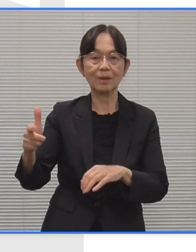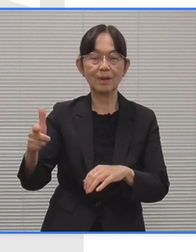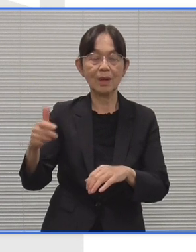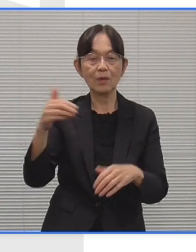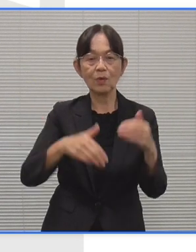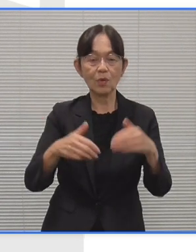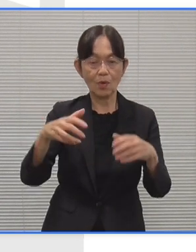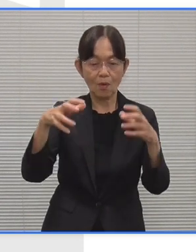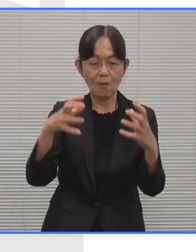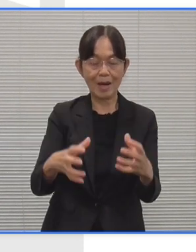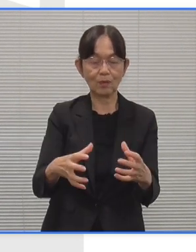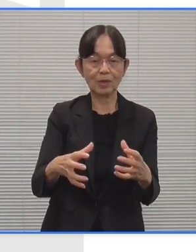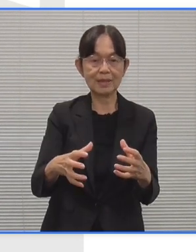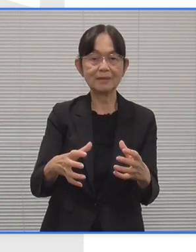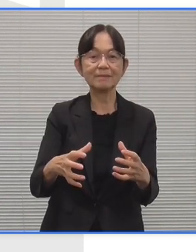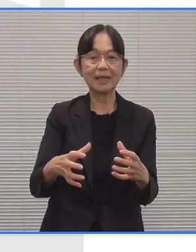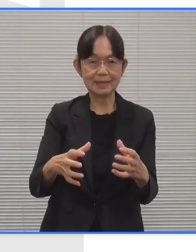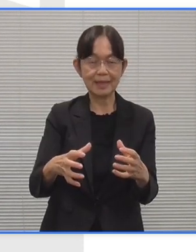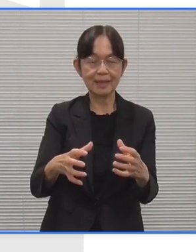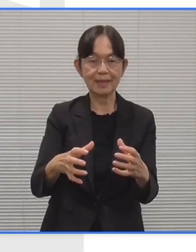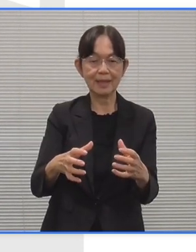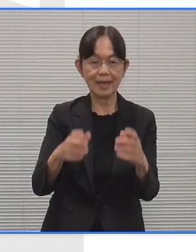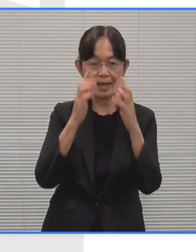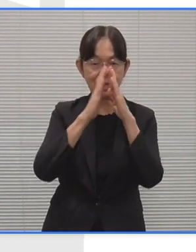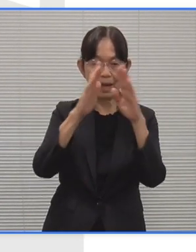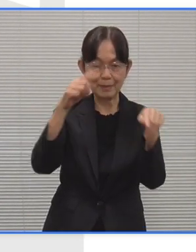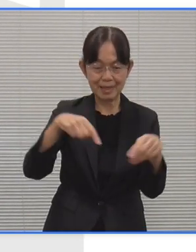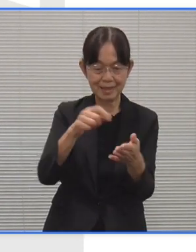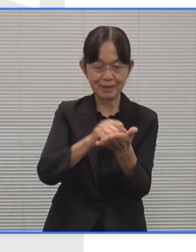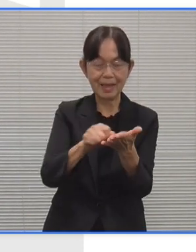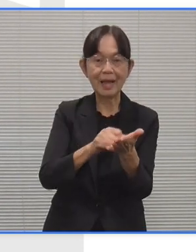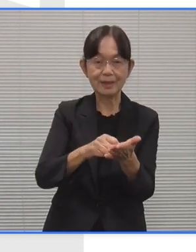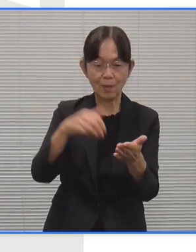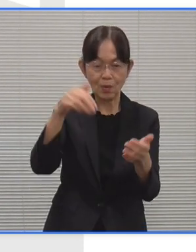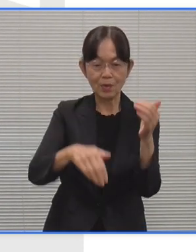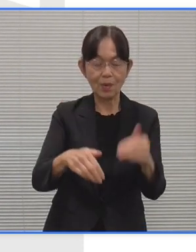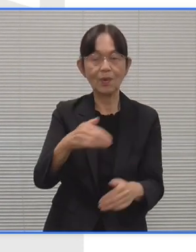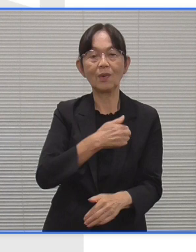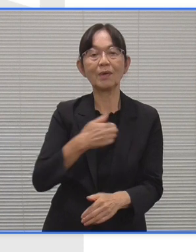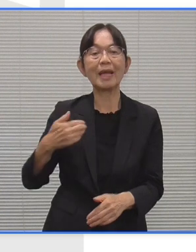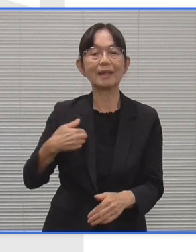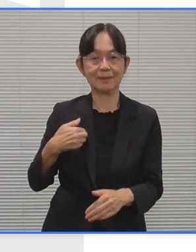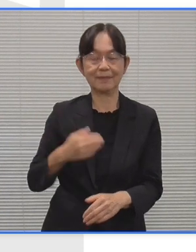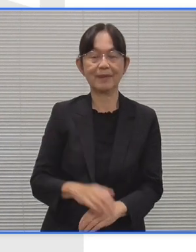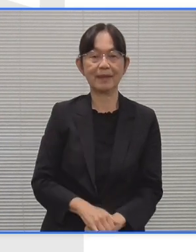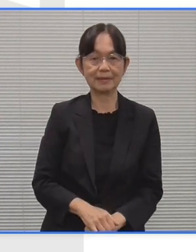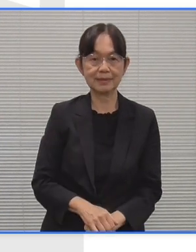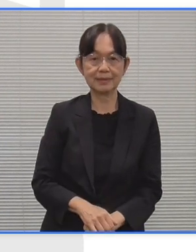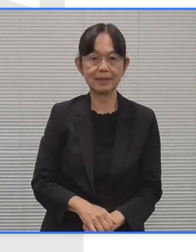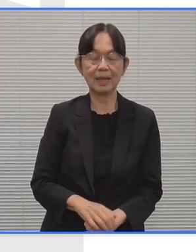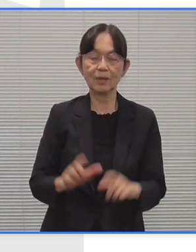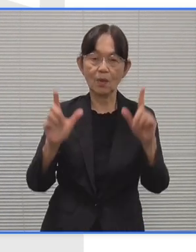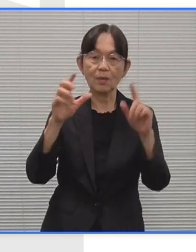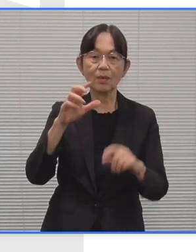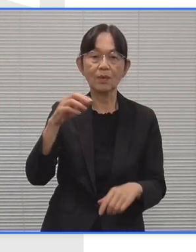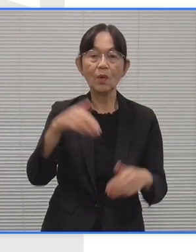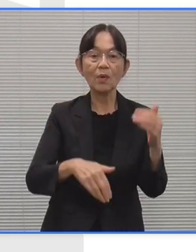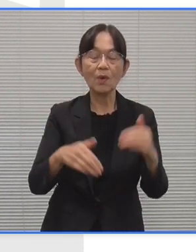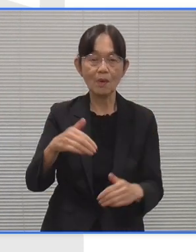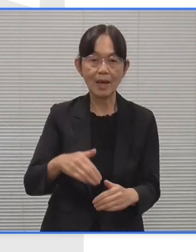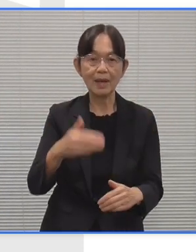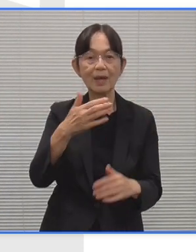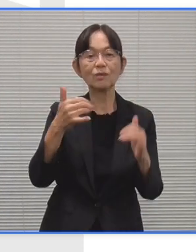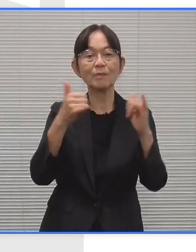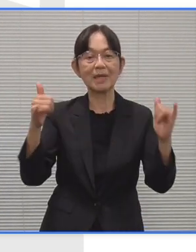箱を設置しまして、紙でもご投票いただける仕組みにしております。投票は区